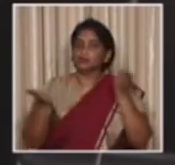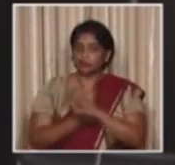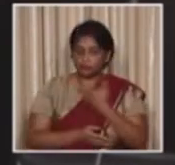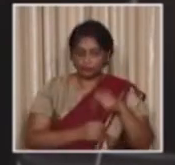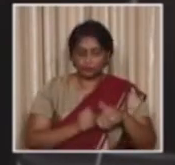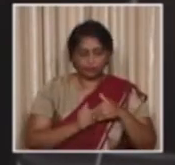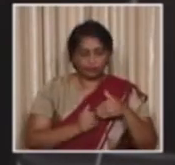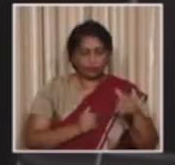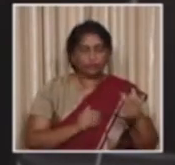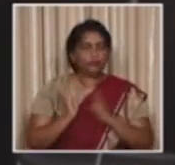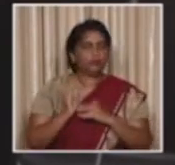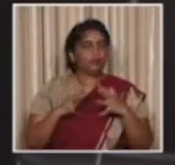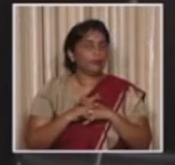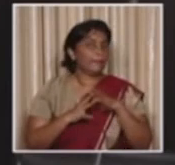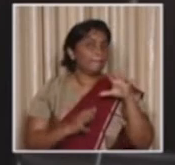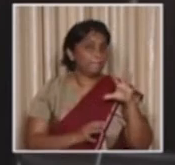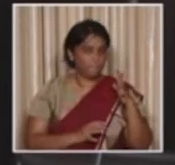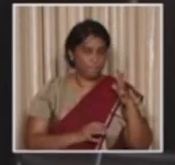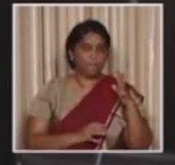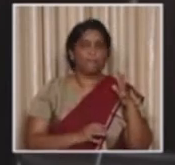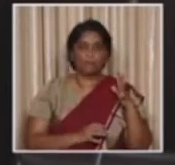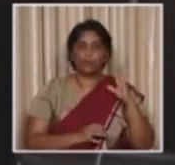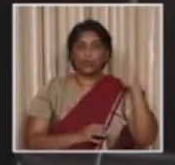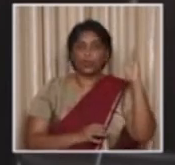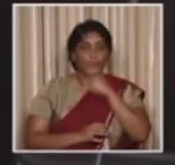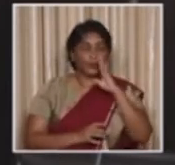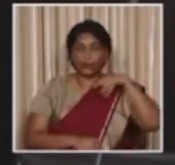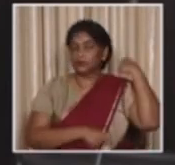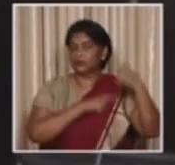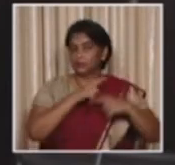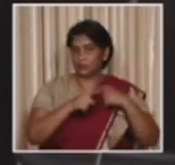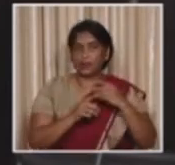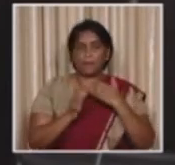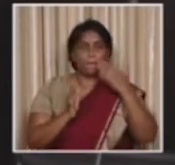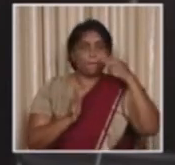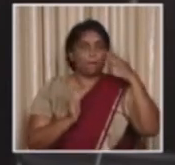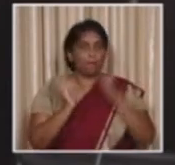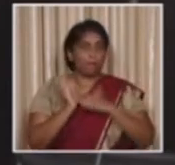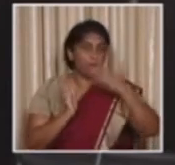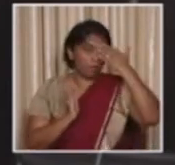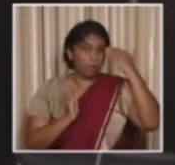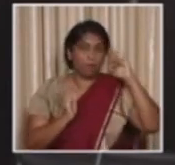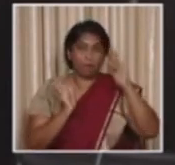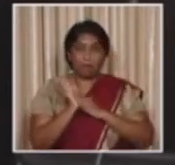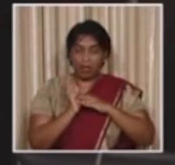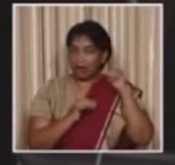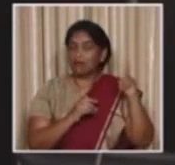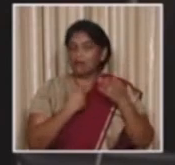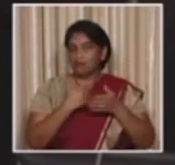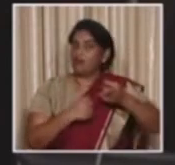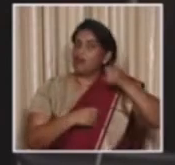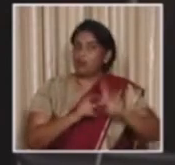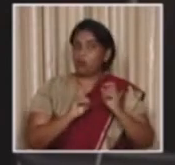මේ වන විට මෙගවොට් 500ක විශේෂයෙන්ම සුලං බලාගාරයක් මන්නාරම සහ පුනරින්වල් ඉදිකිරීම සඳහා අවසර ලබා දීලා